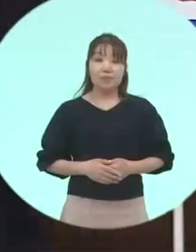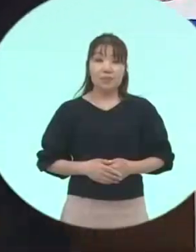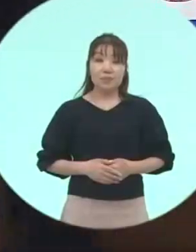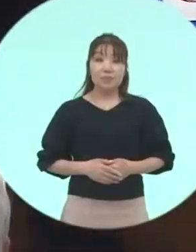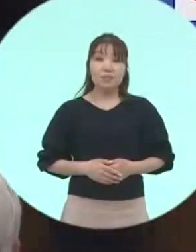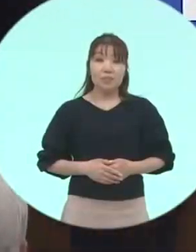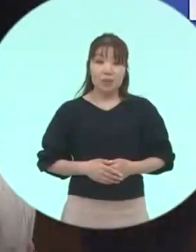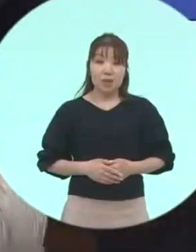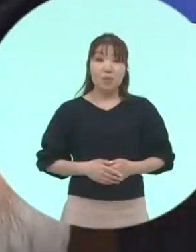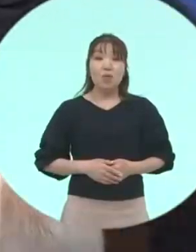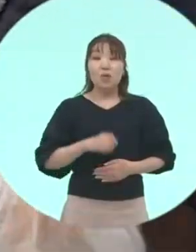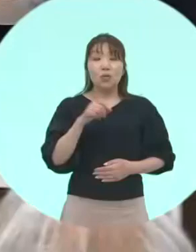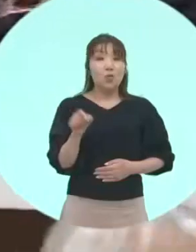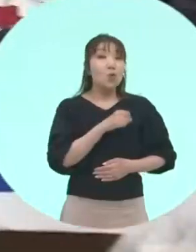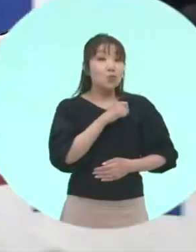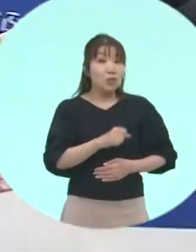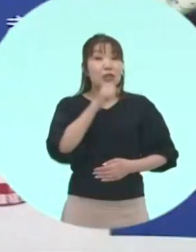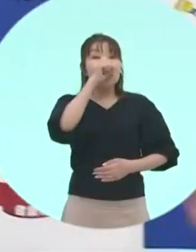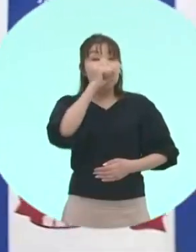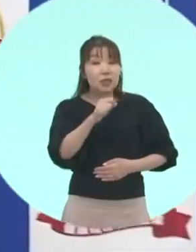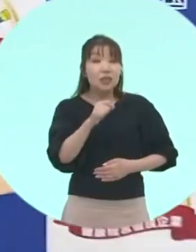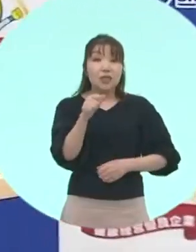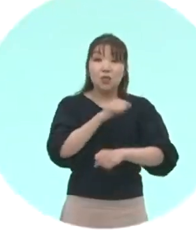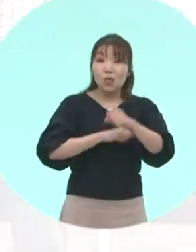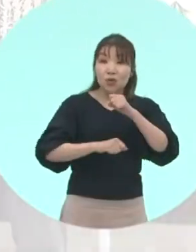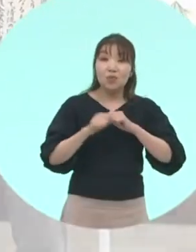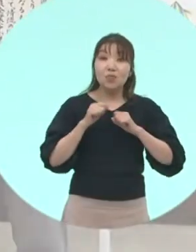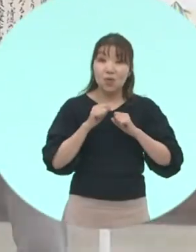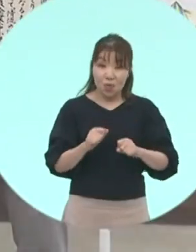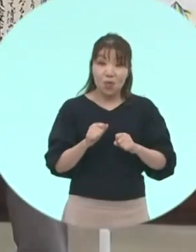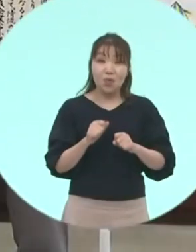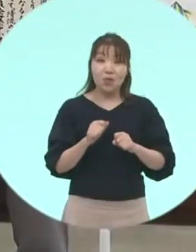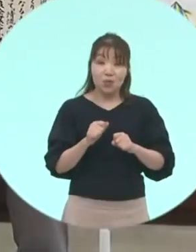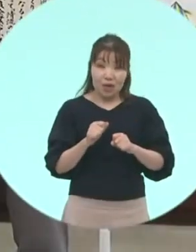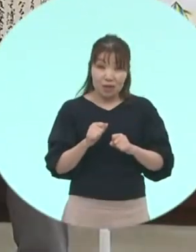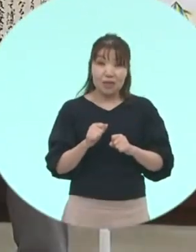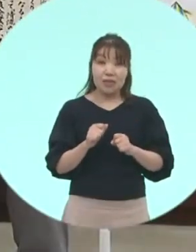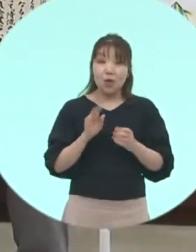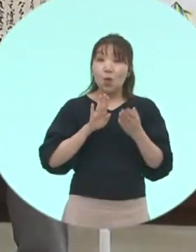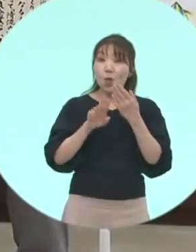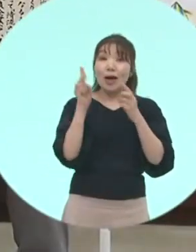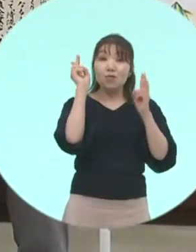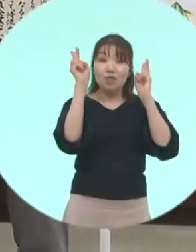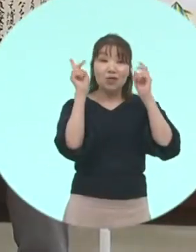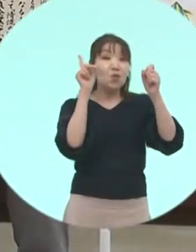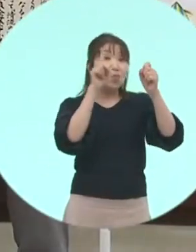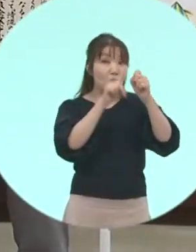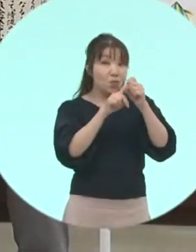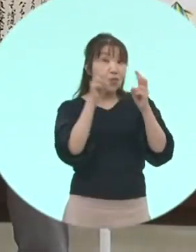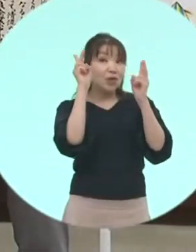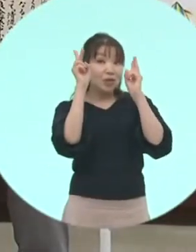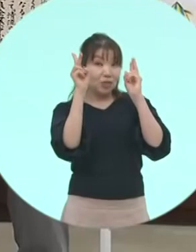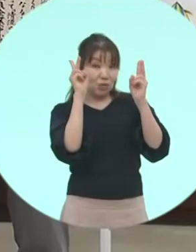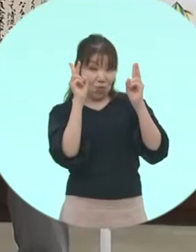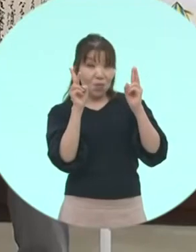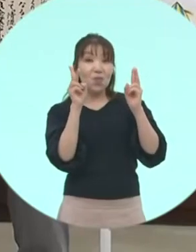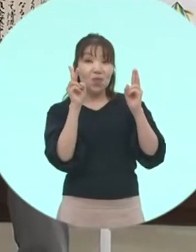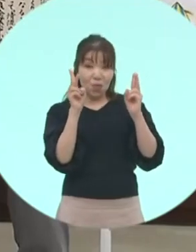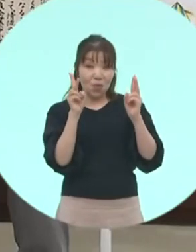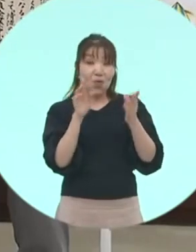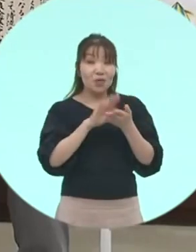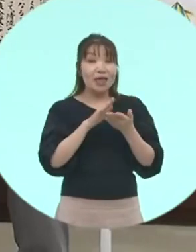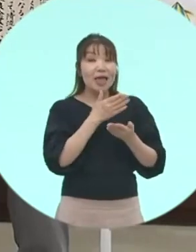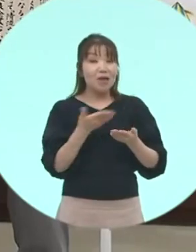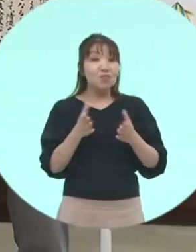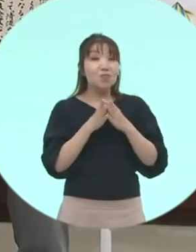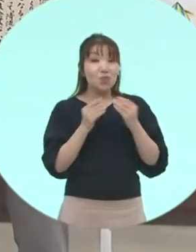中でも特に有料な取り組みを行い、県内企業の目標となる企業を清流